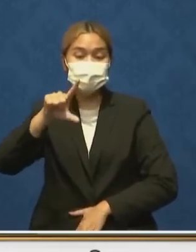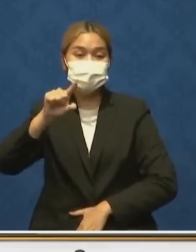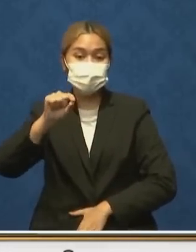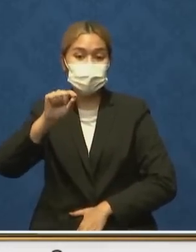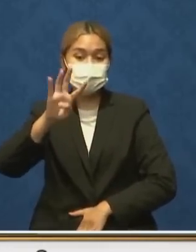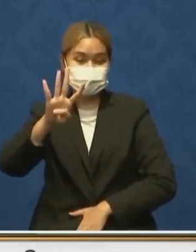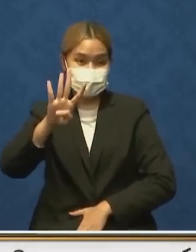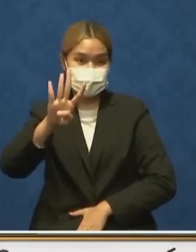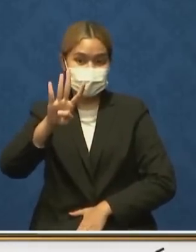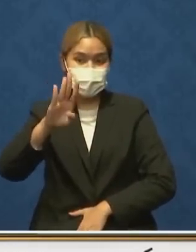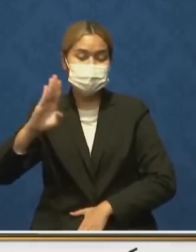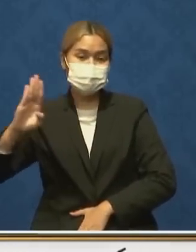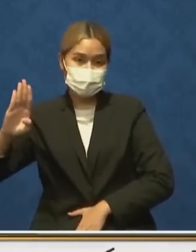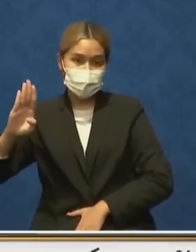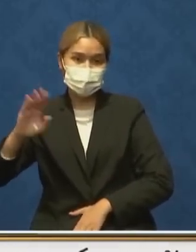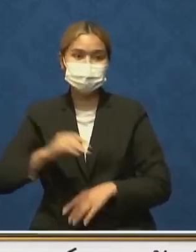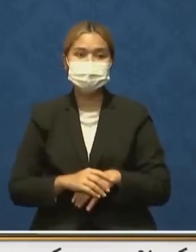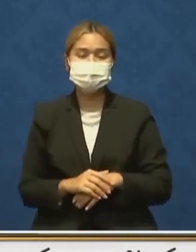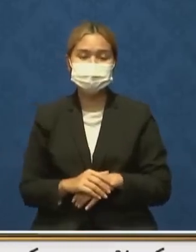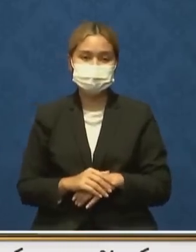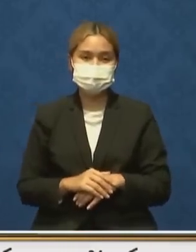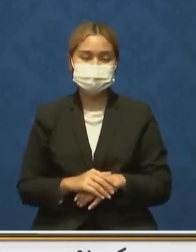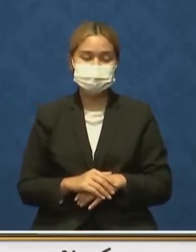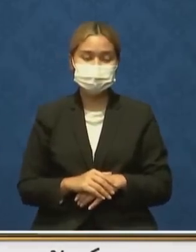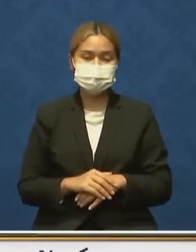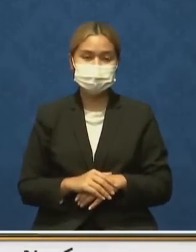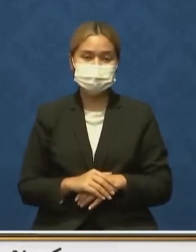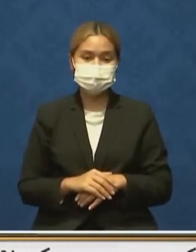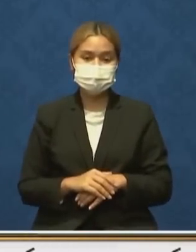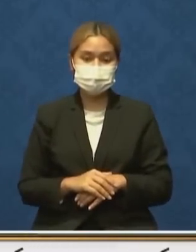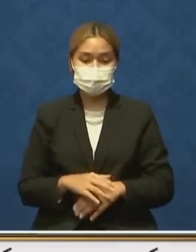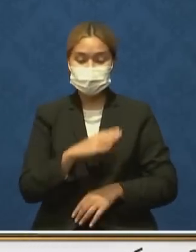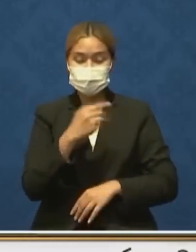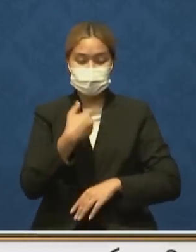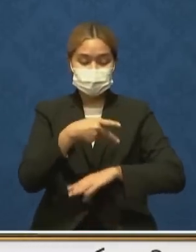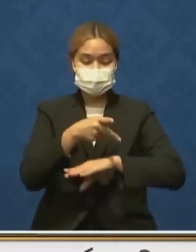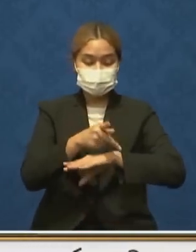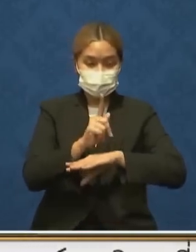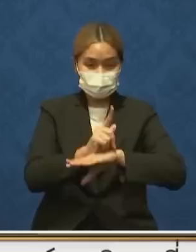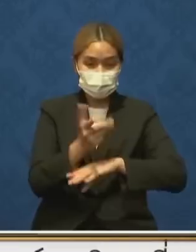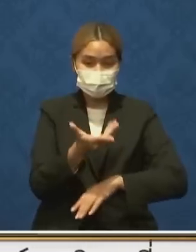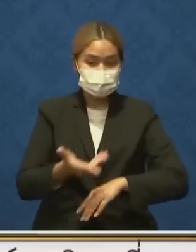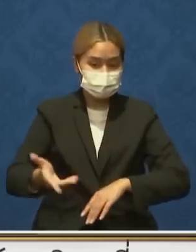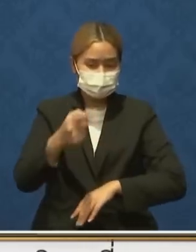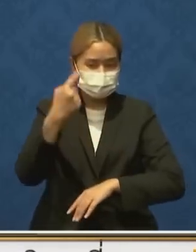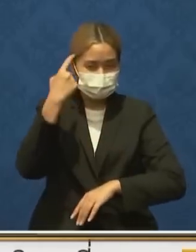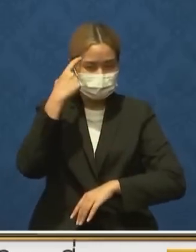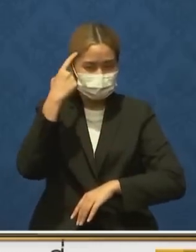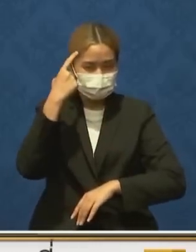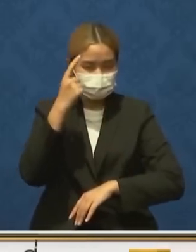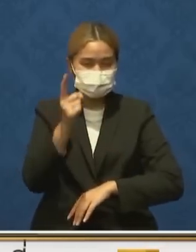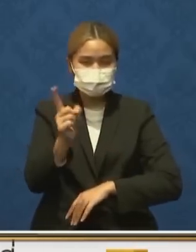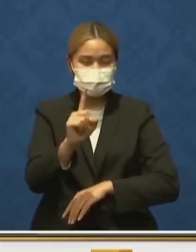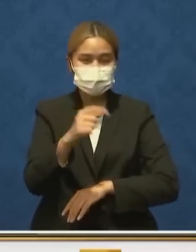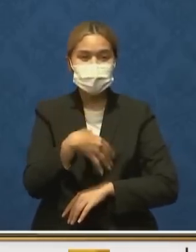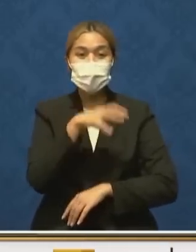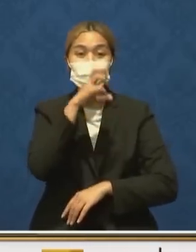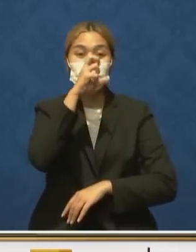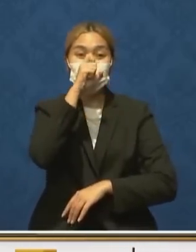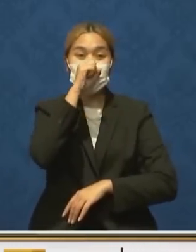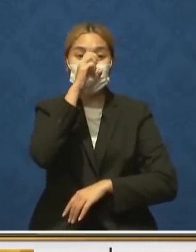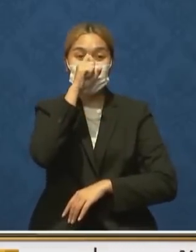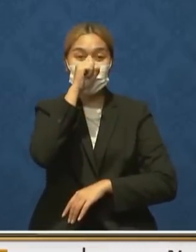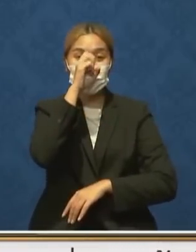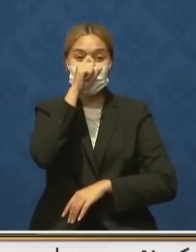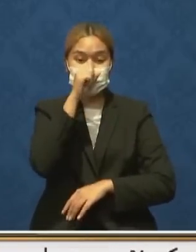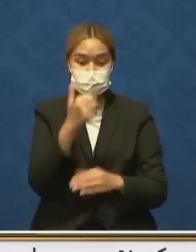เปคาคามเสยหายหน้หนถ้าท่έρา่หรือพน้องพญชนก็เอลองเอาำนวนหน่วย